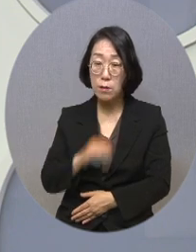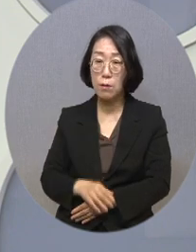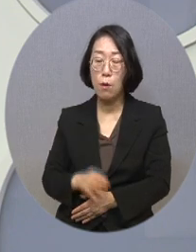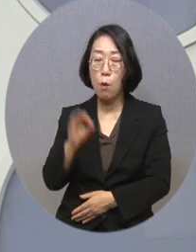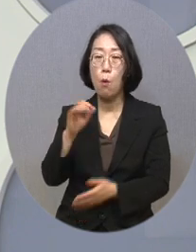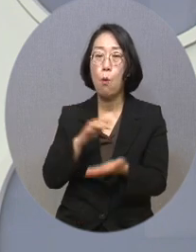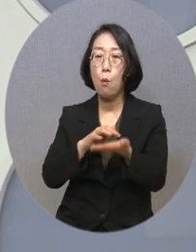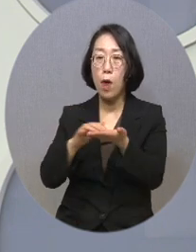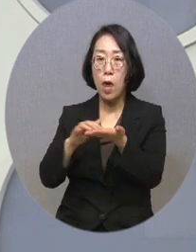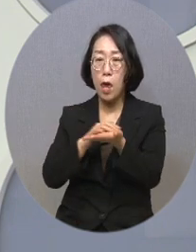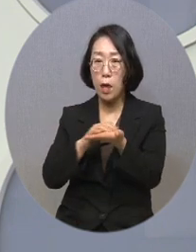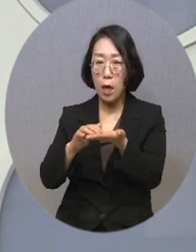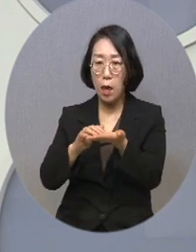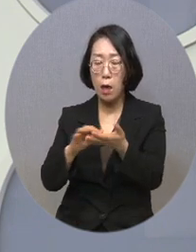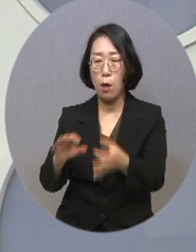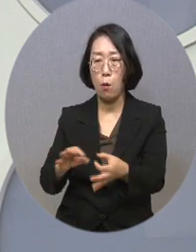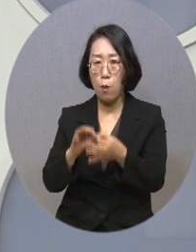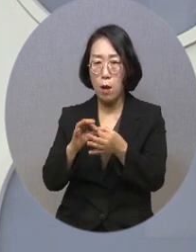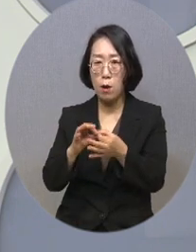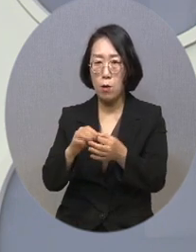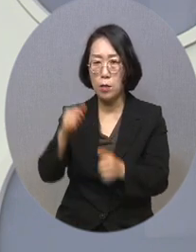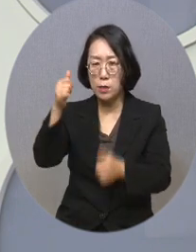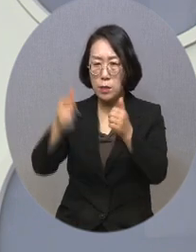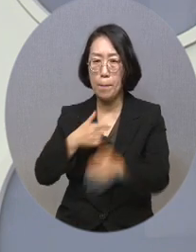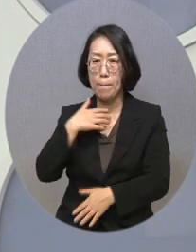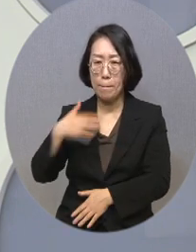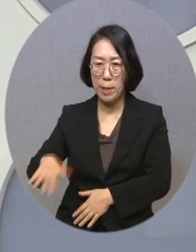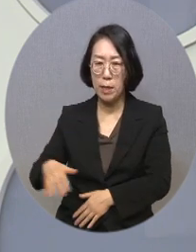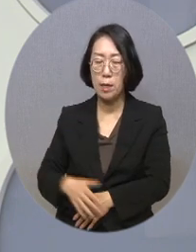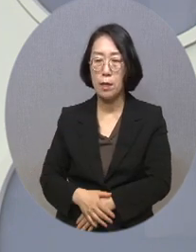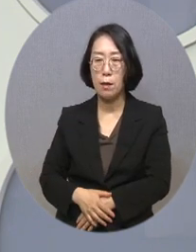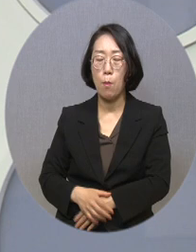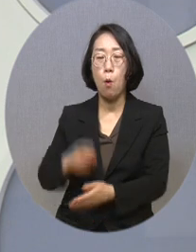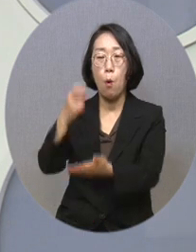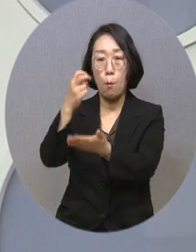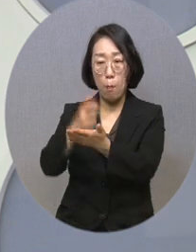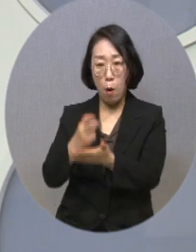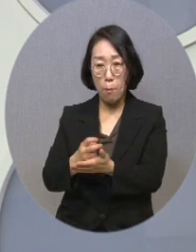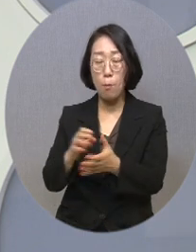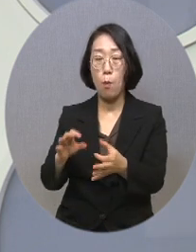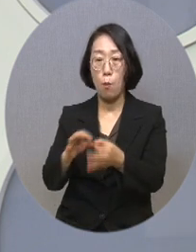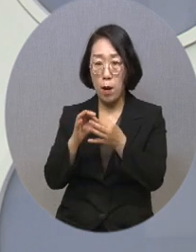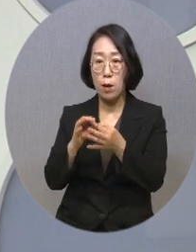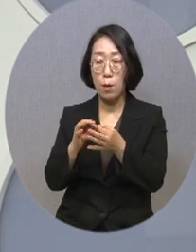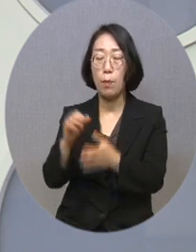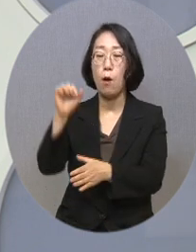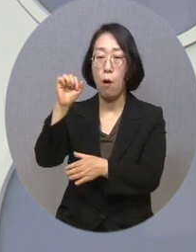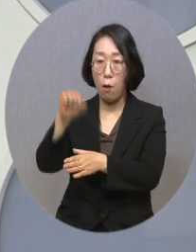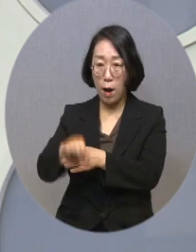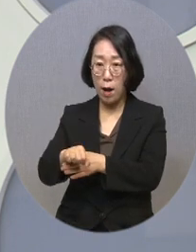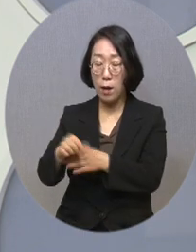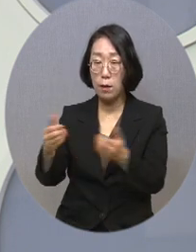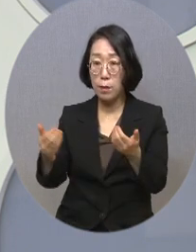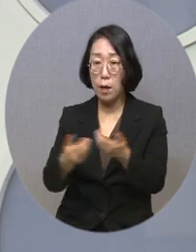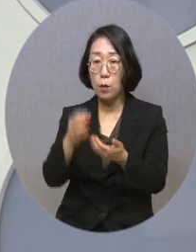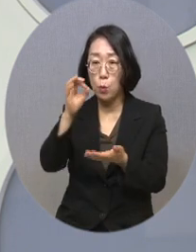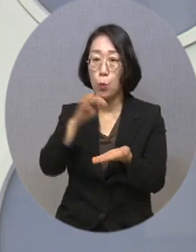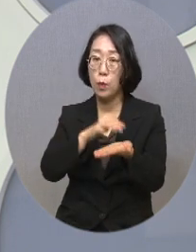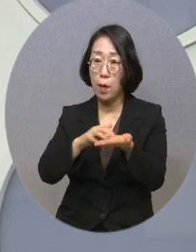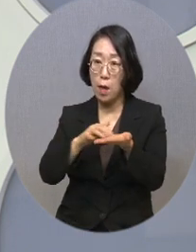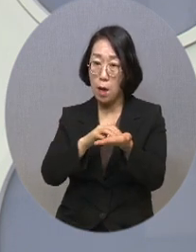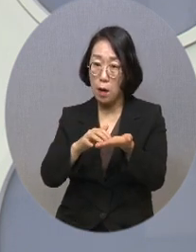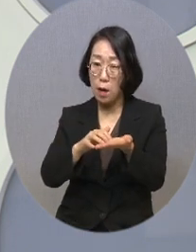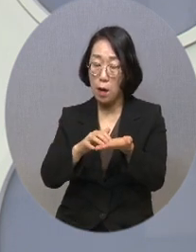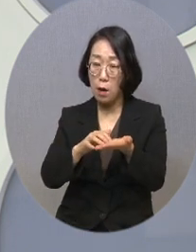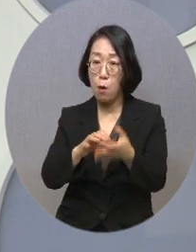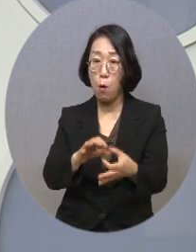회계학 시험을 전혀 보지 않았기 때문에 그렇지. 다른 업무, 법과 관련된 업무는 허용하되 그 순수 회계 업무인 회계장부